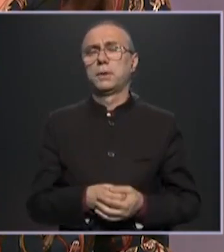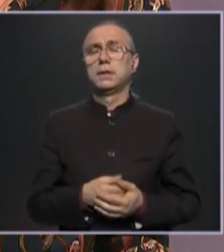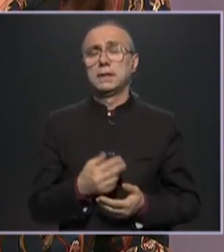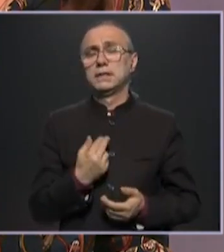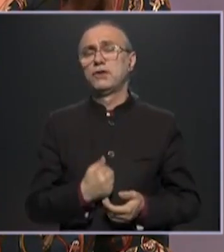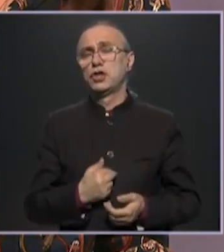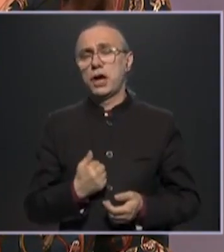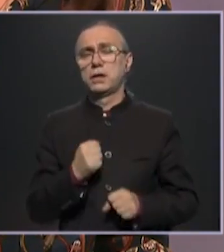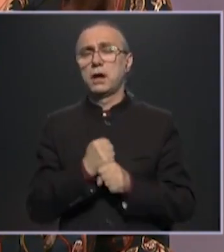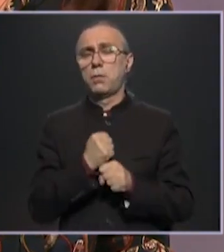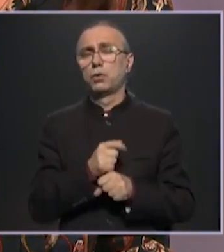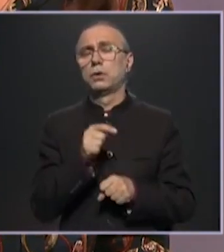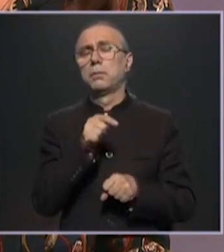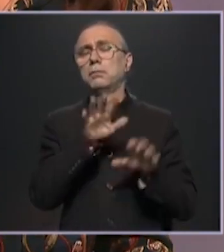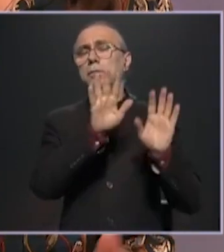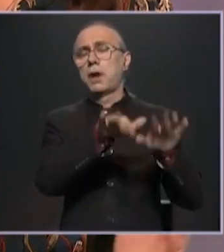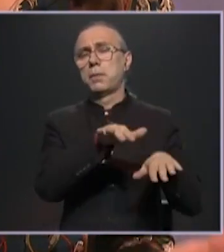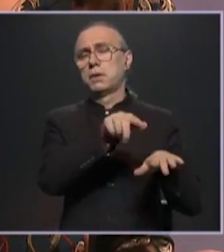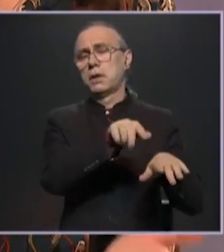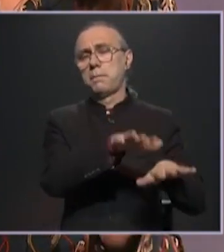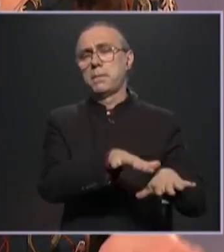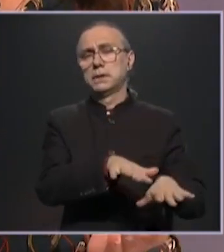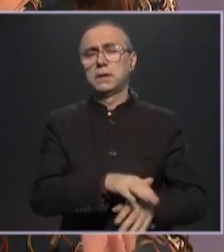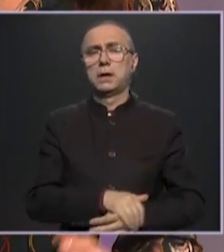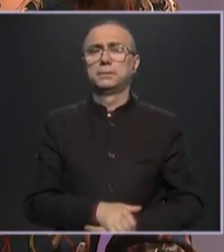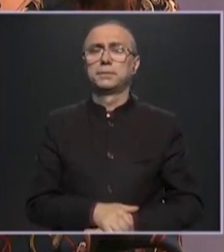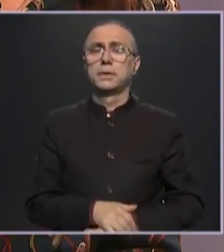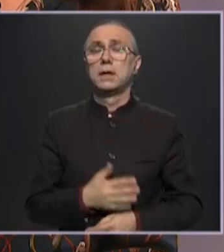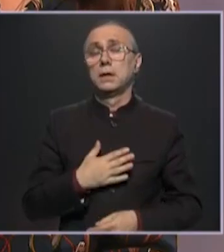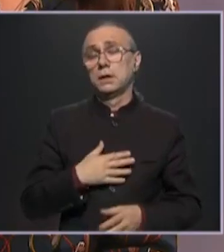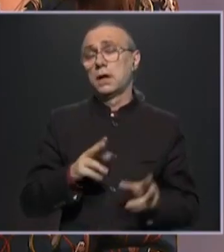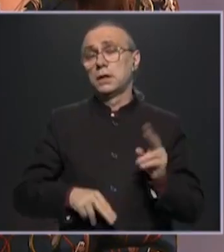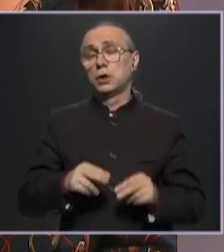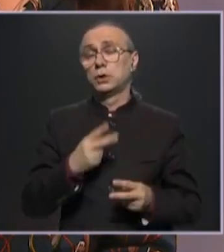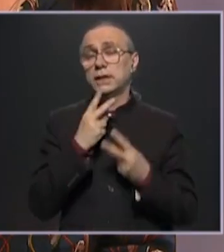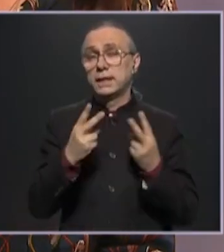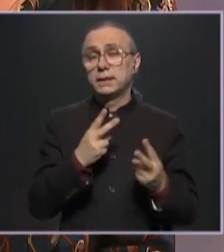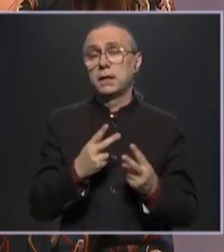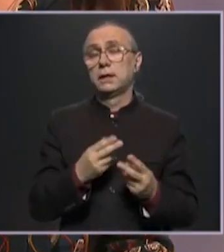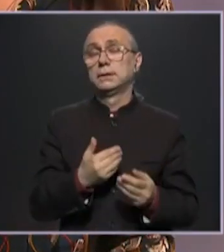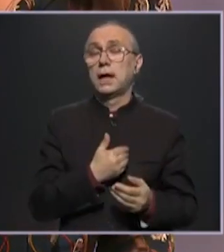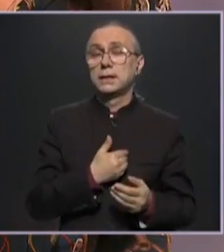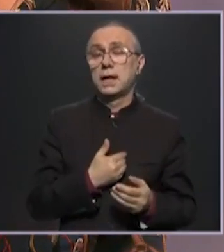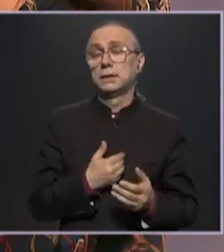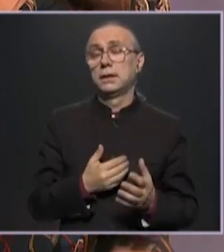местах. Я надеюсь, что наши зрители захотят присоединиться к помощи и обязательно с